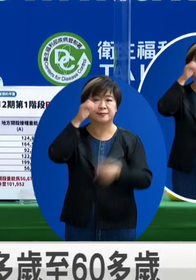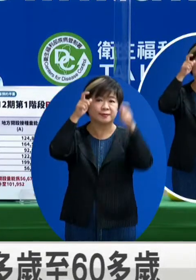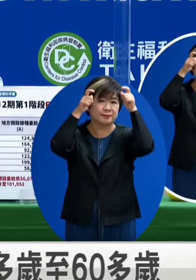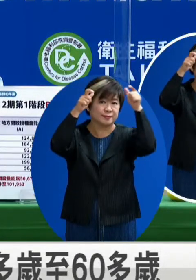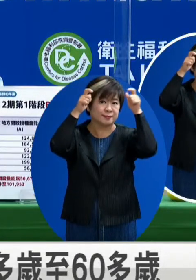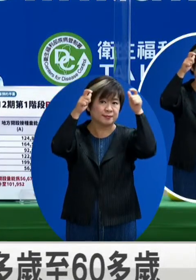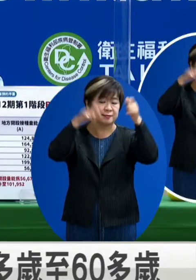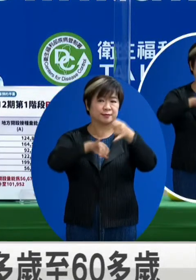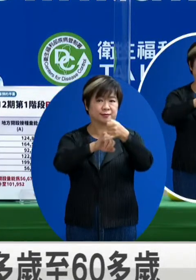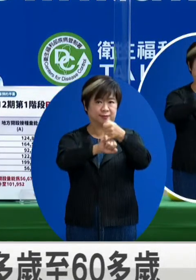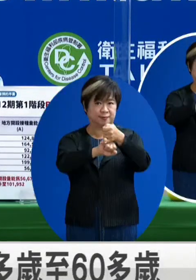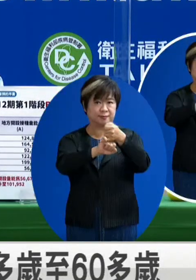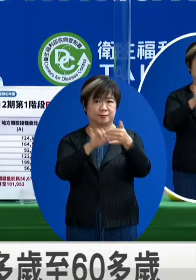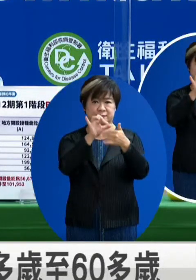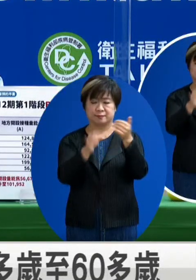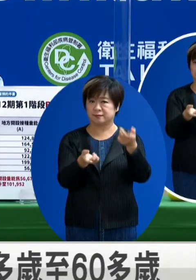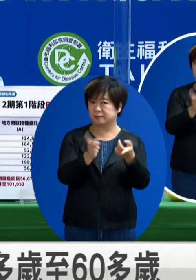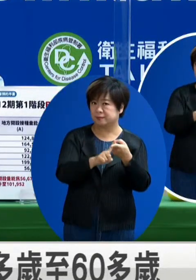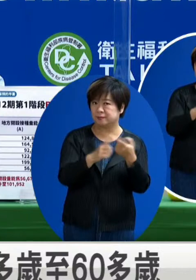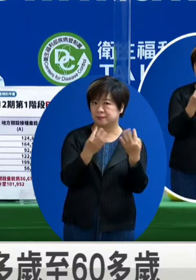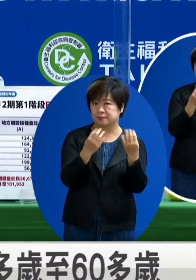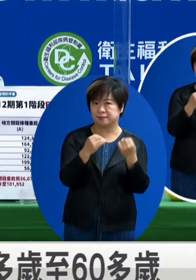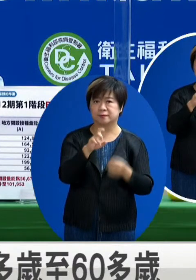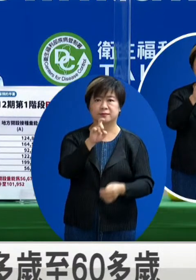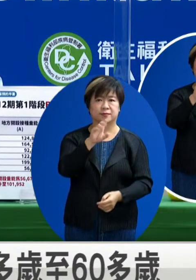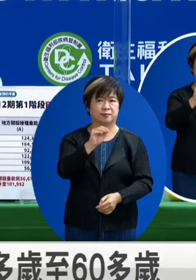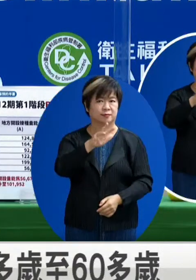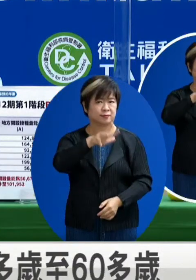分，他预约资格的人数是